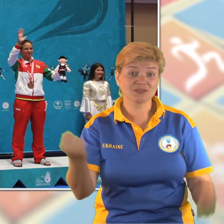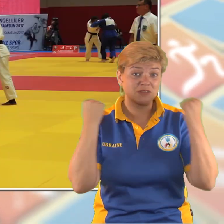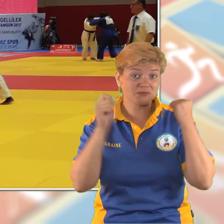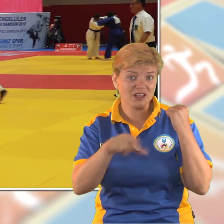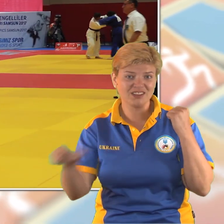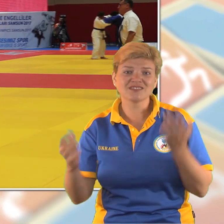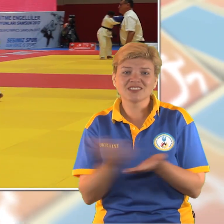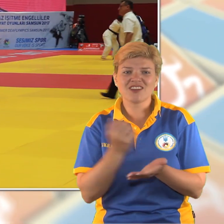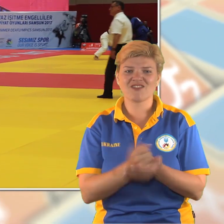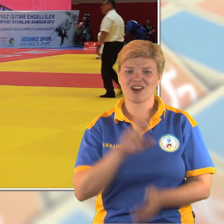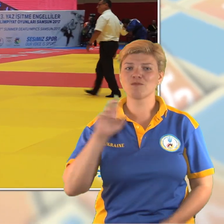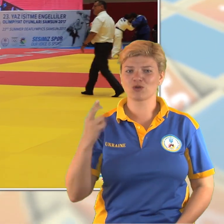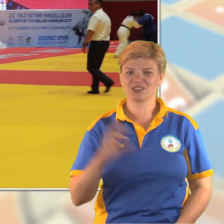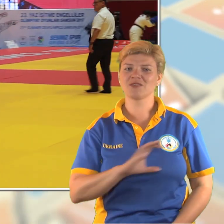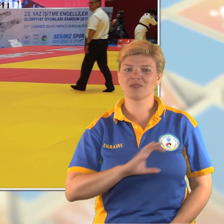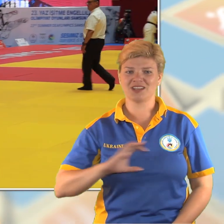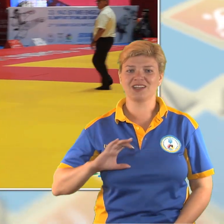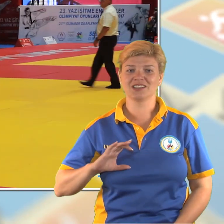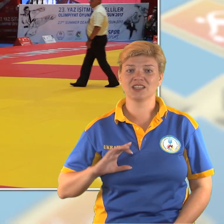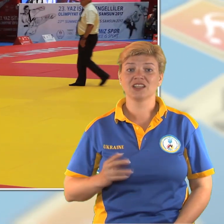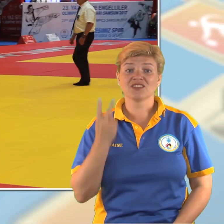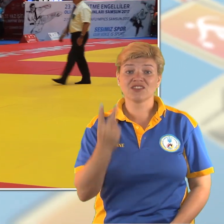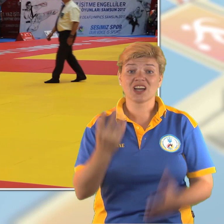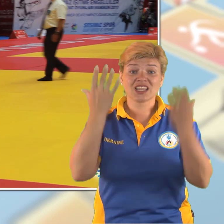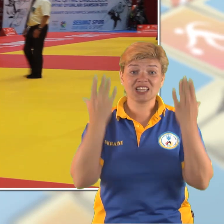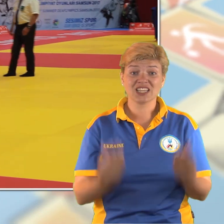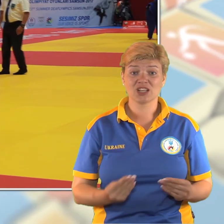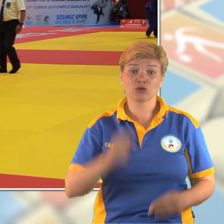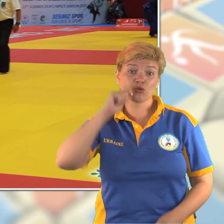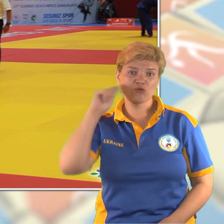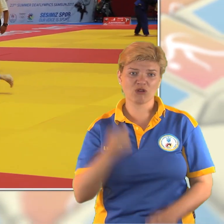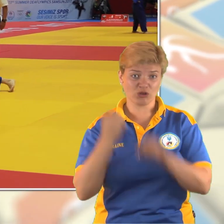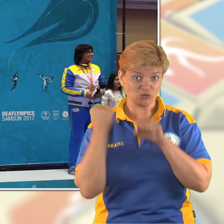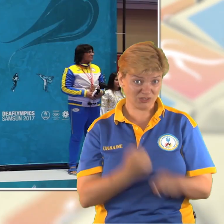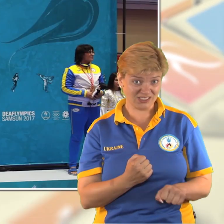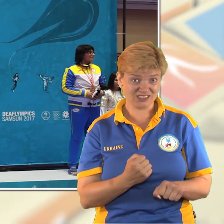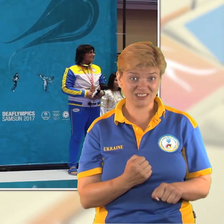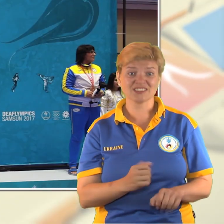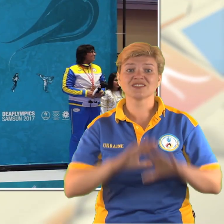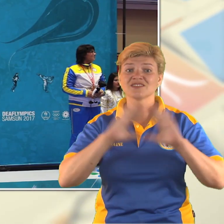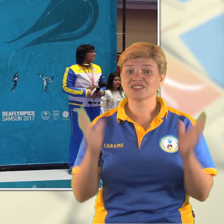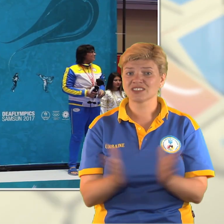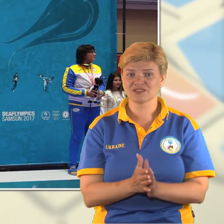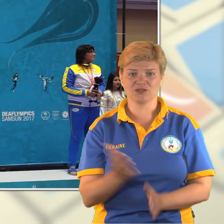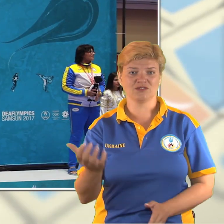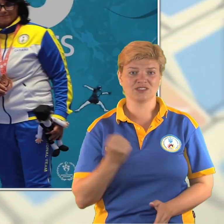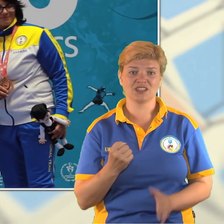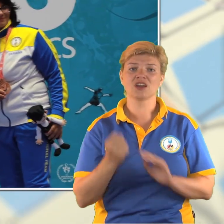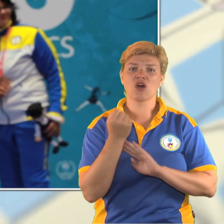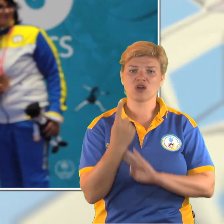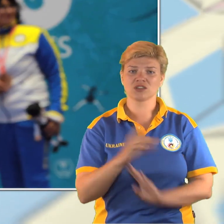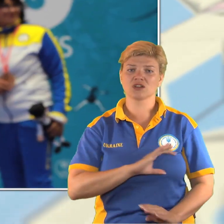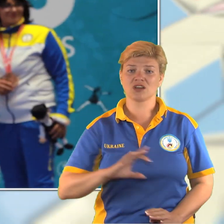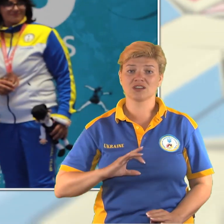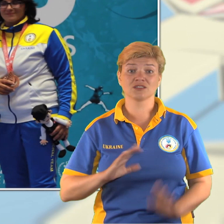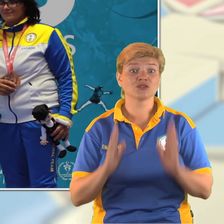чемпіонкою. Ще четверо спортсменів завоювали бронзові медалі. Таким чином, за два дні українські дзюдоїсти взяли